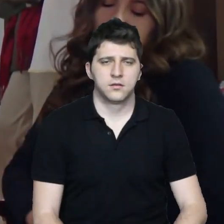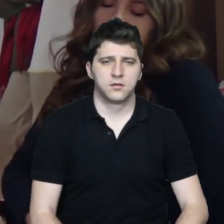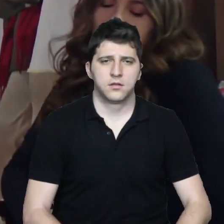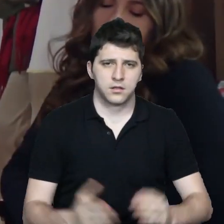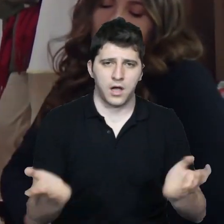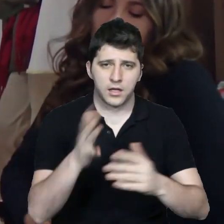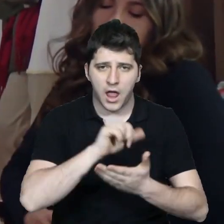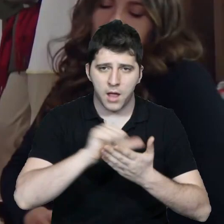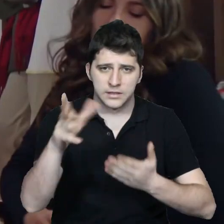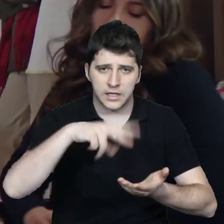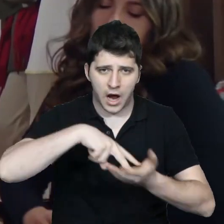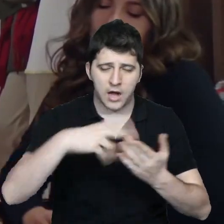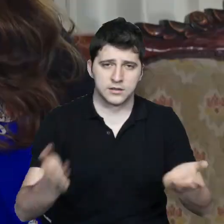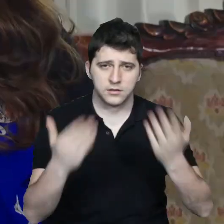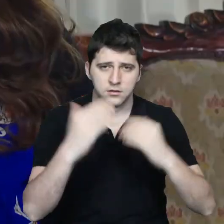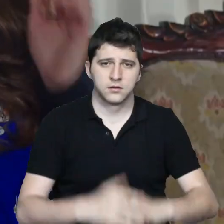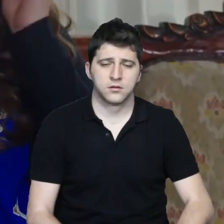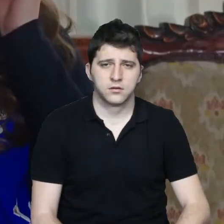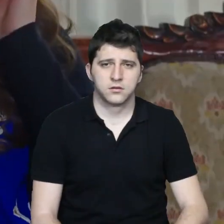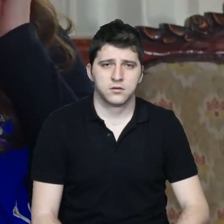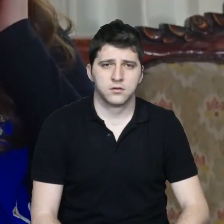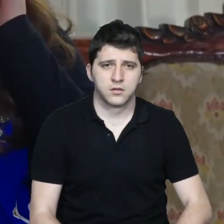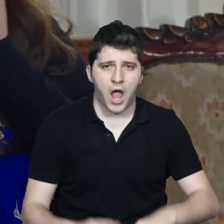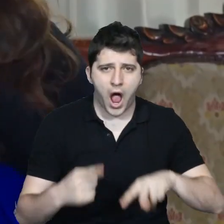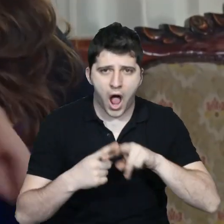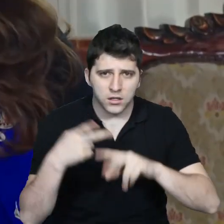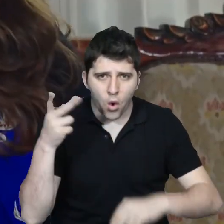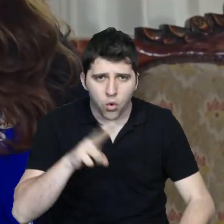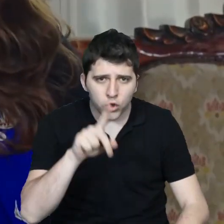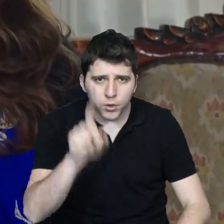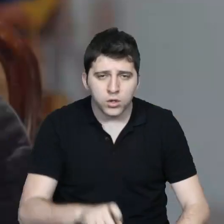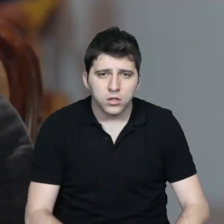Hadi herkes kalksın! Arda öldü mü?